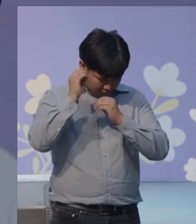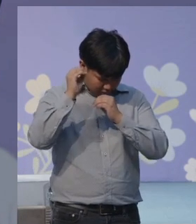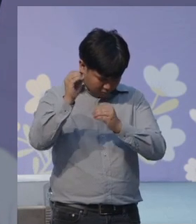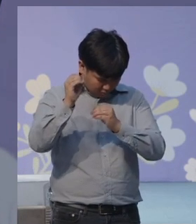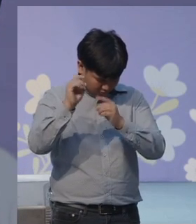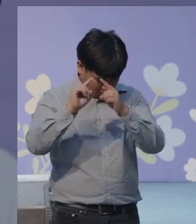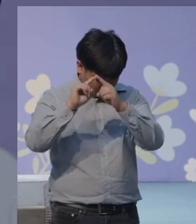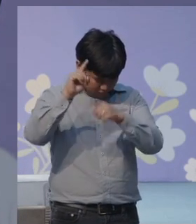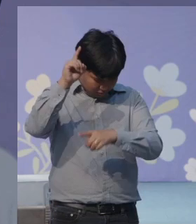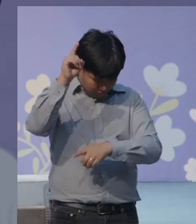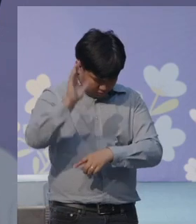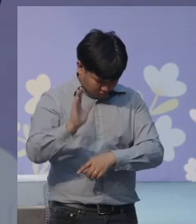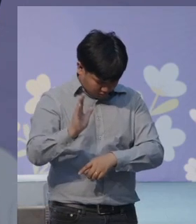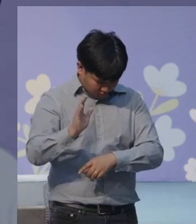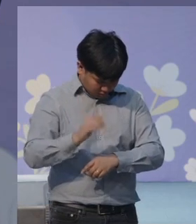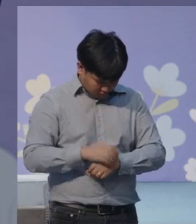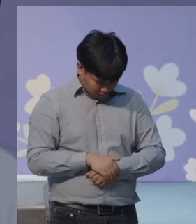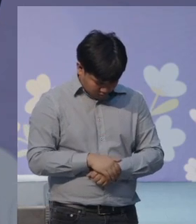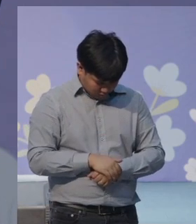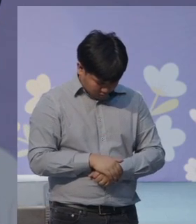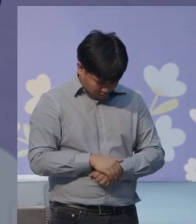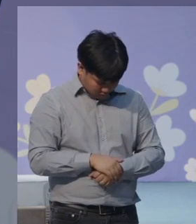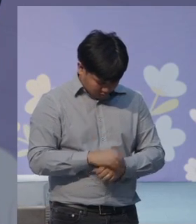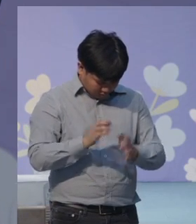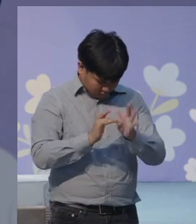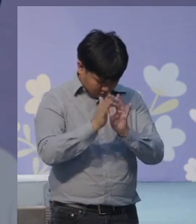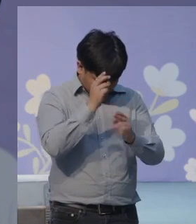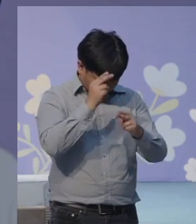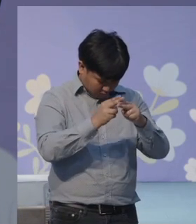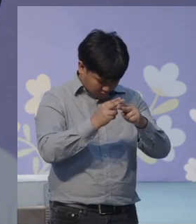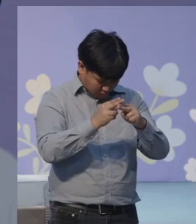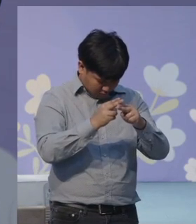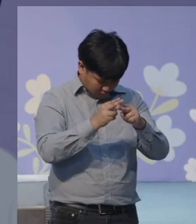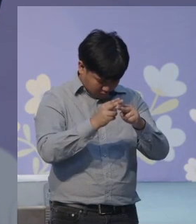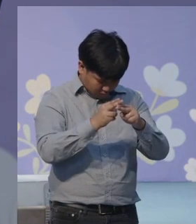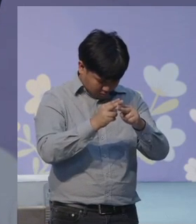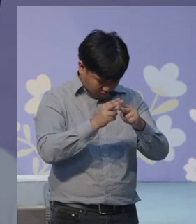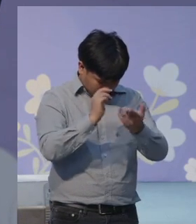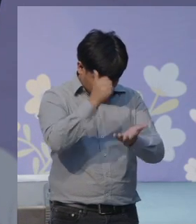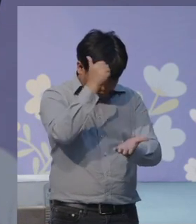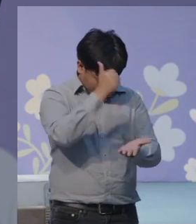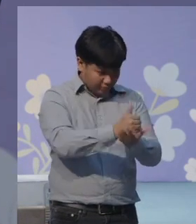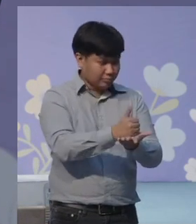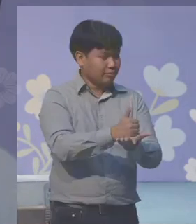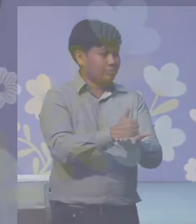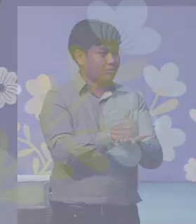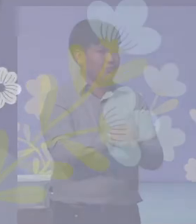sa inyo. Sa ngalan ni Jesus. Amen.